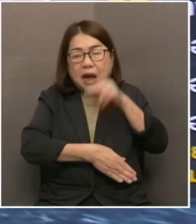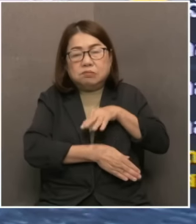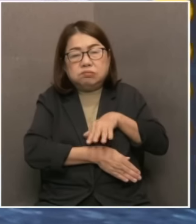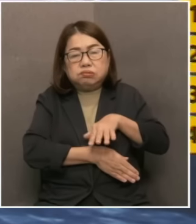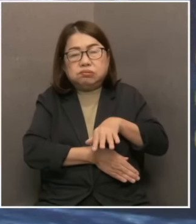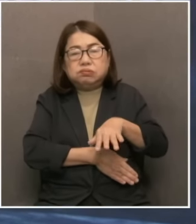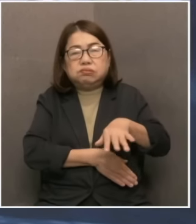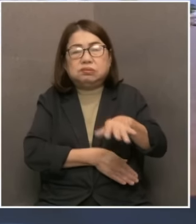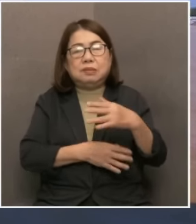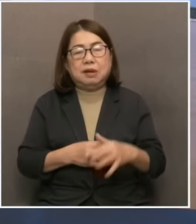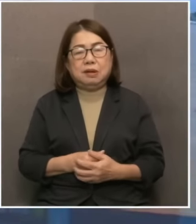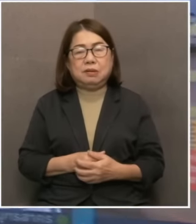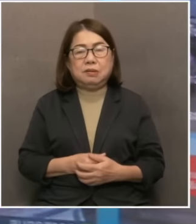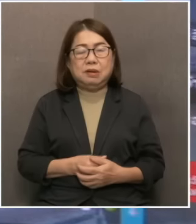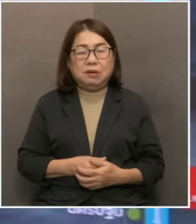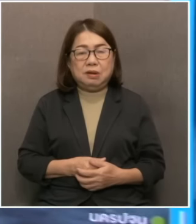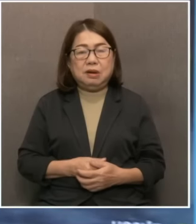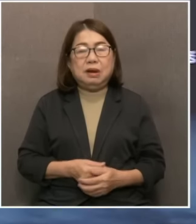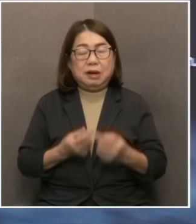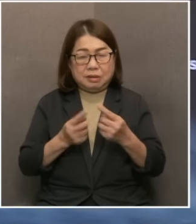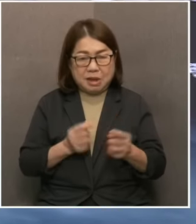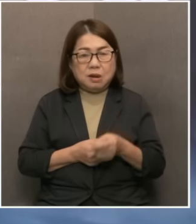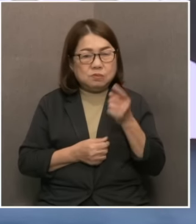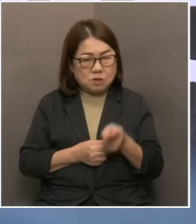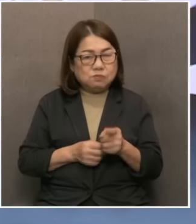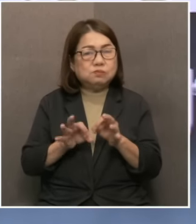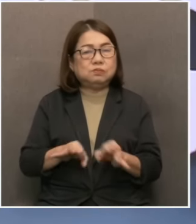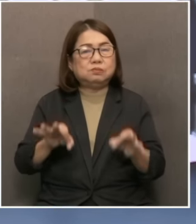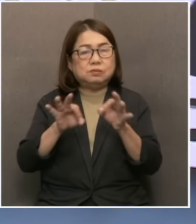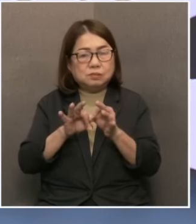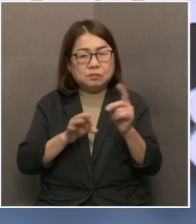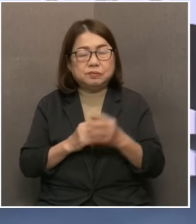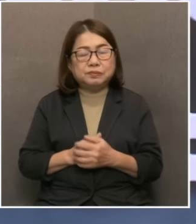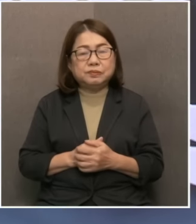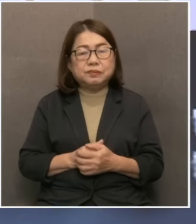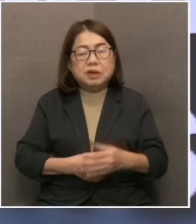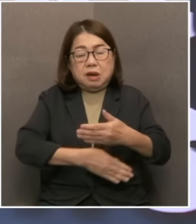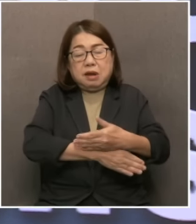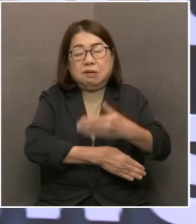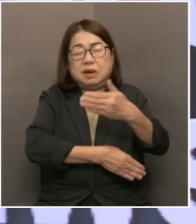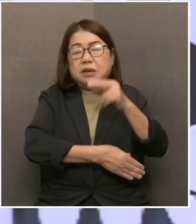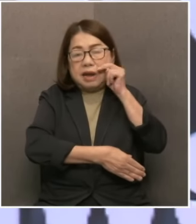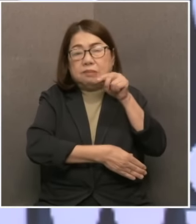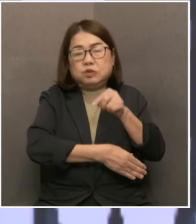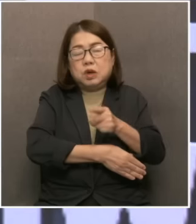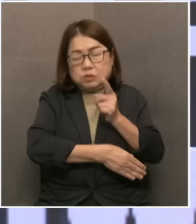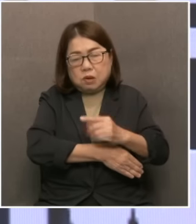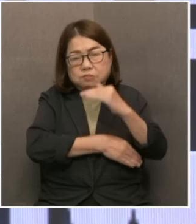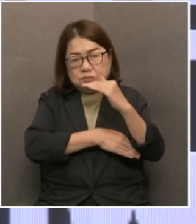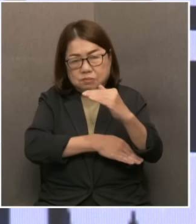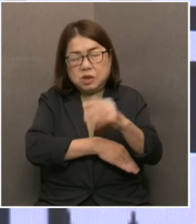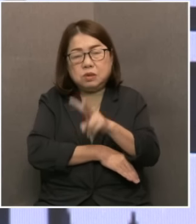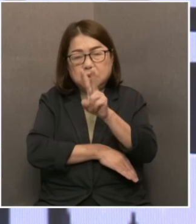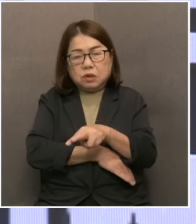ผ่านจังหวัดต่างๆเหล่านี้แต่อย่างไรก็ตามหนึ่งเรื่องที่สำคัญมากๆคุณหนิวก็คือเรื่องของการระบายน้ำนี่แหละค่ะที่ต้องคุมไว้ไม่ให้เกิดเิ